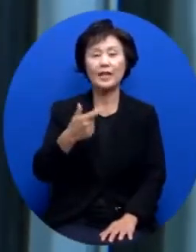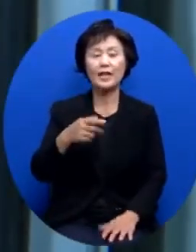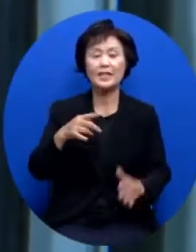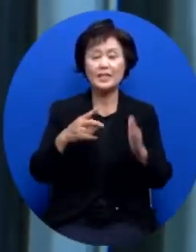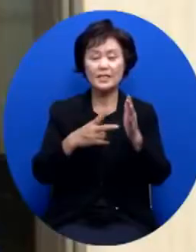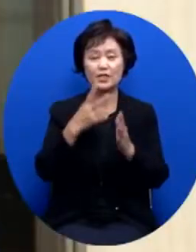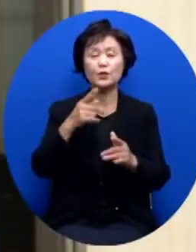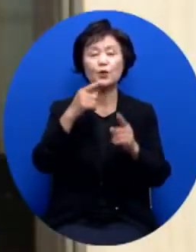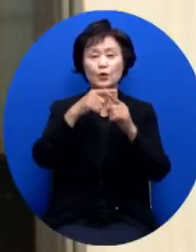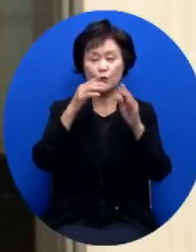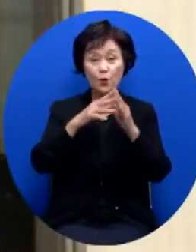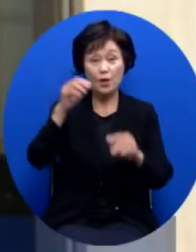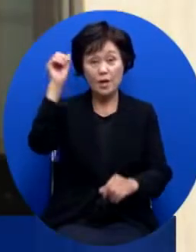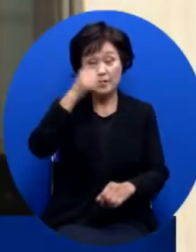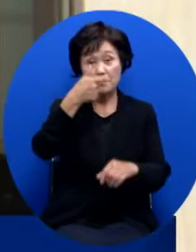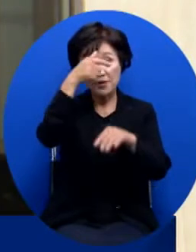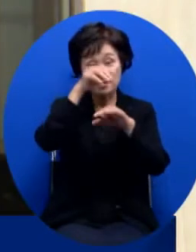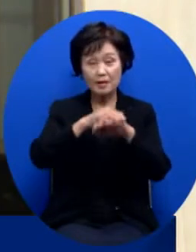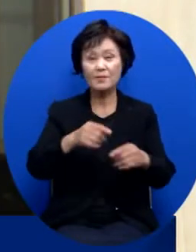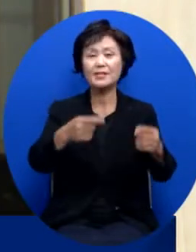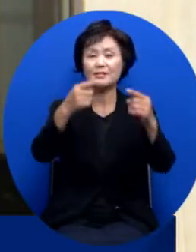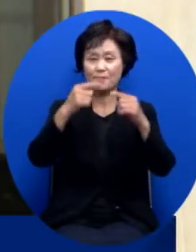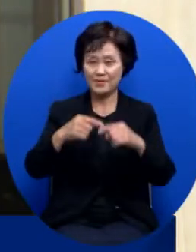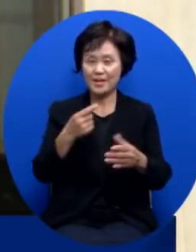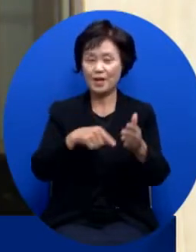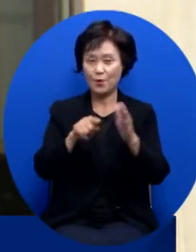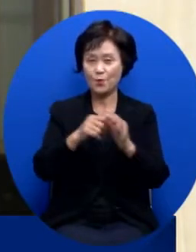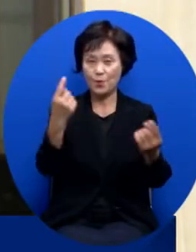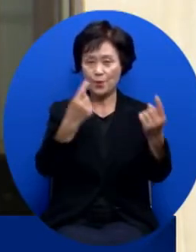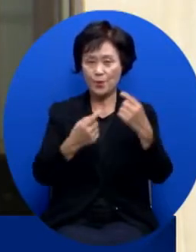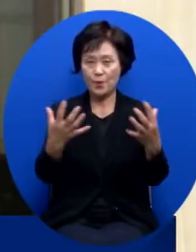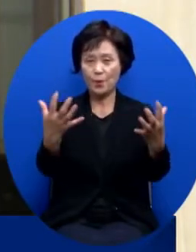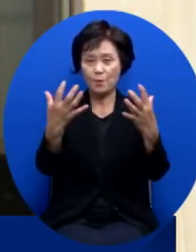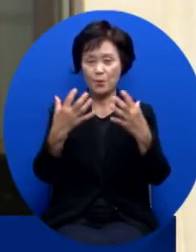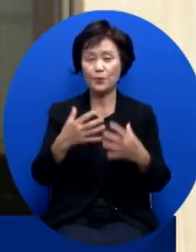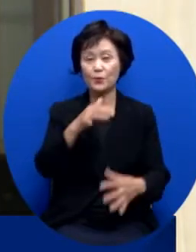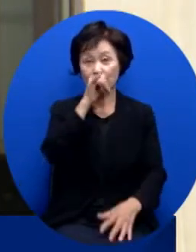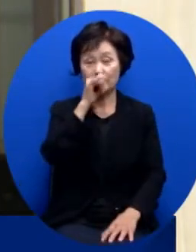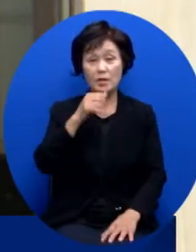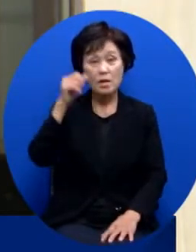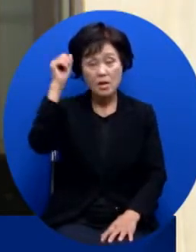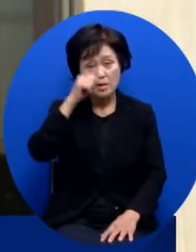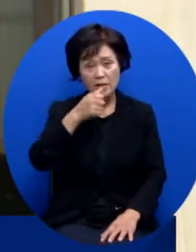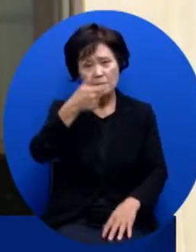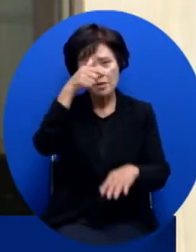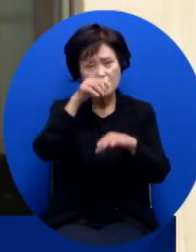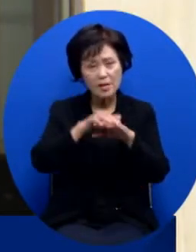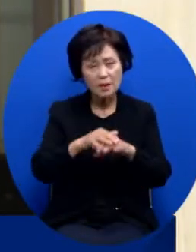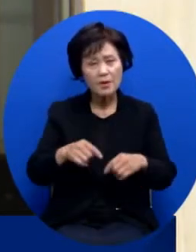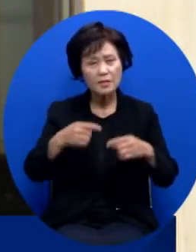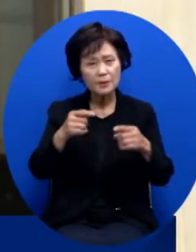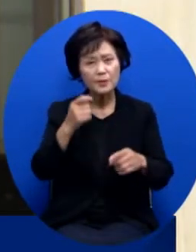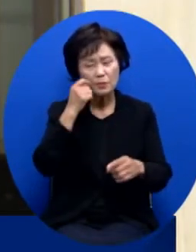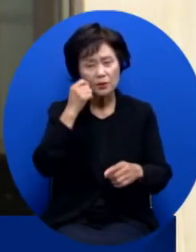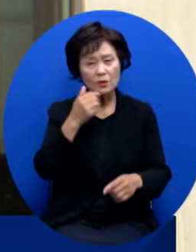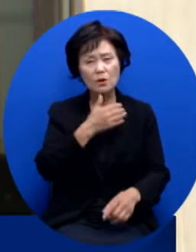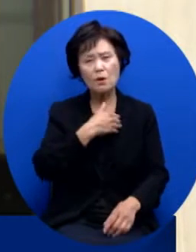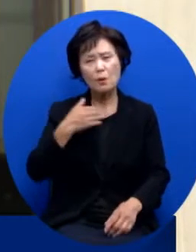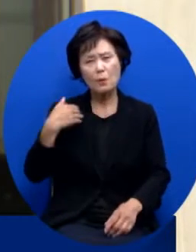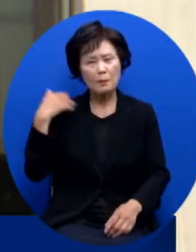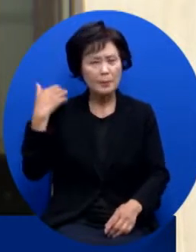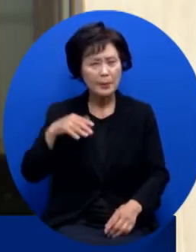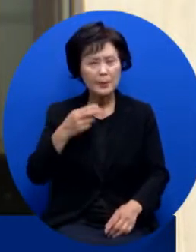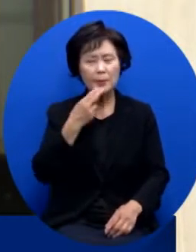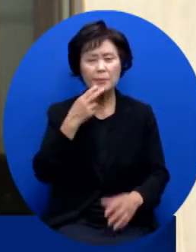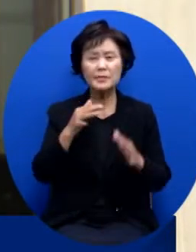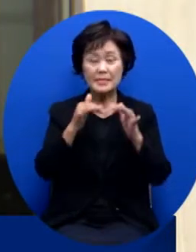위해서입니다. 새벽기도를 잘 못하는 분들, 또 새벽 자신이 없는 분들, 모든 분들이 함께 할